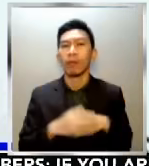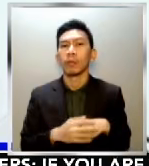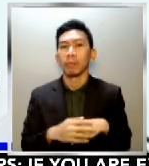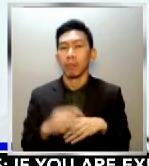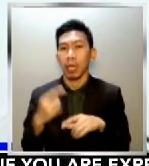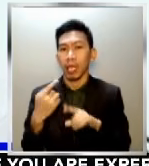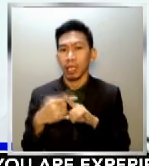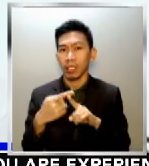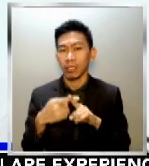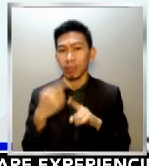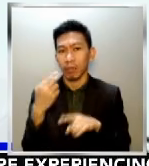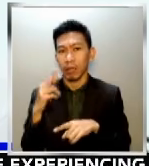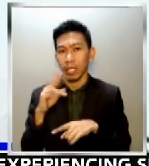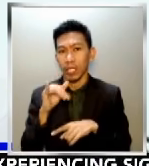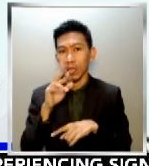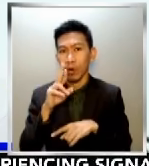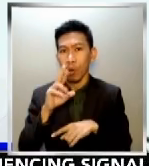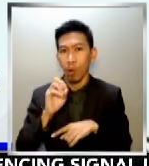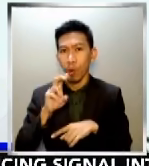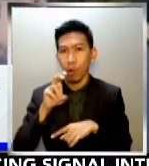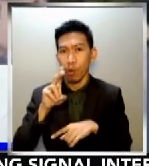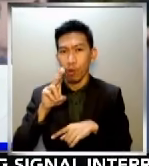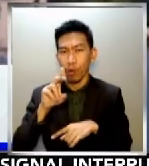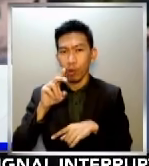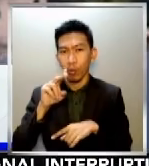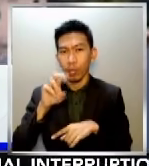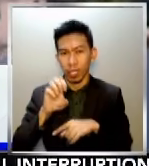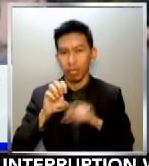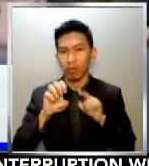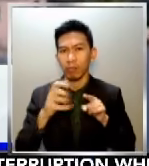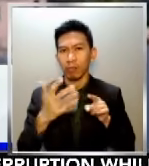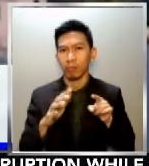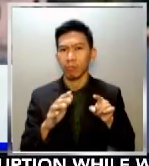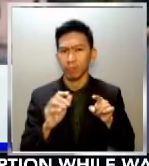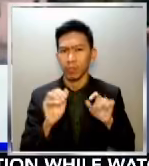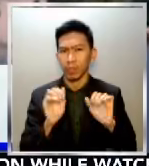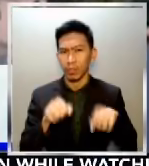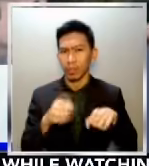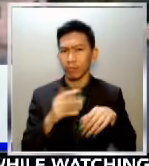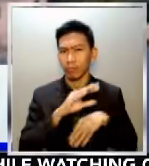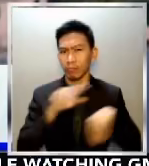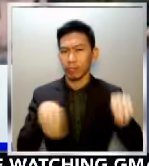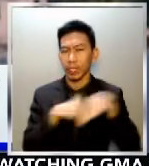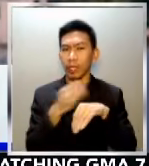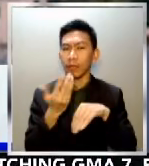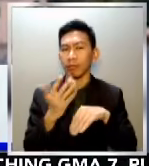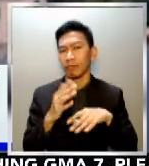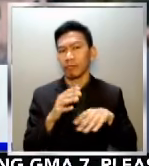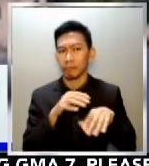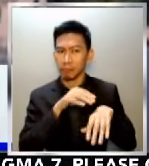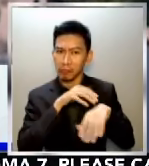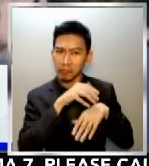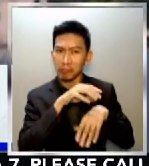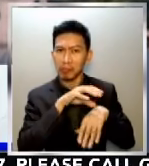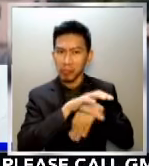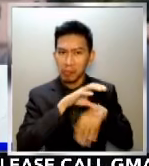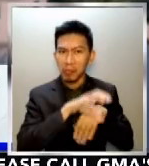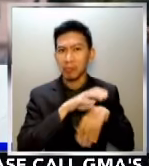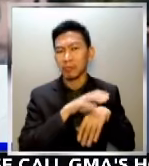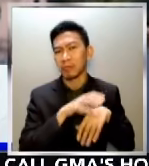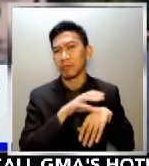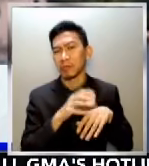pakikipagpulong sa NSC kung pwede naman itong gawin na informal consultation. Ang NSC ay binubuo ng Presidente, Vice